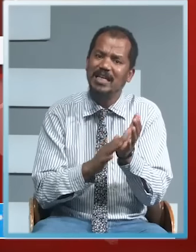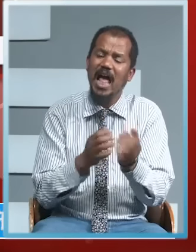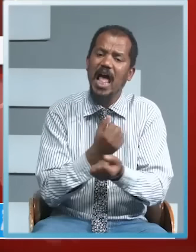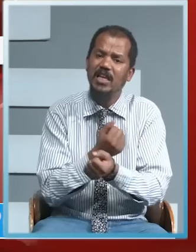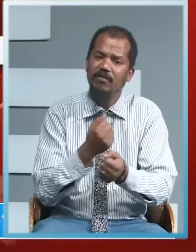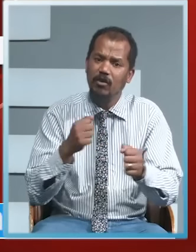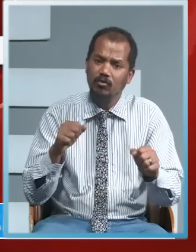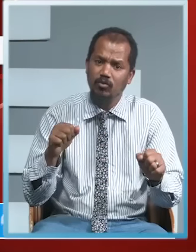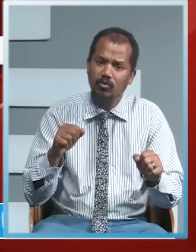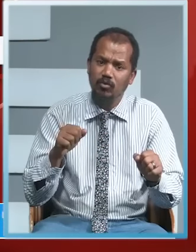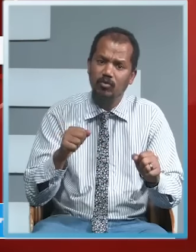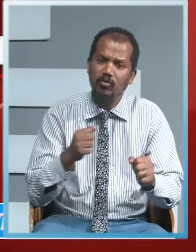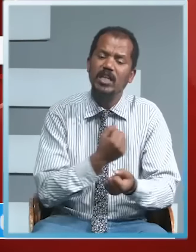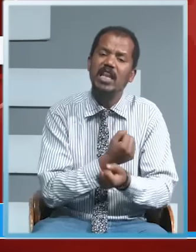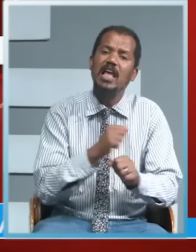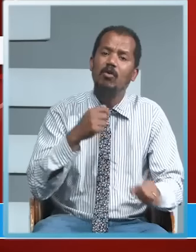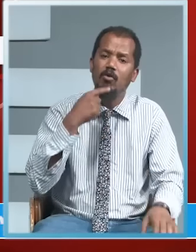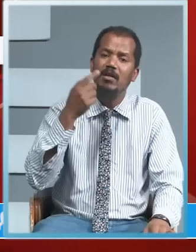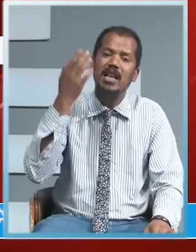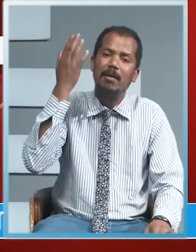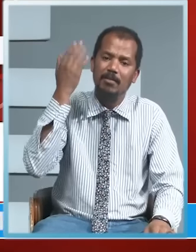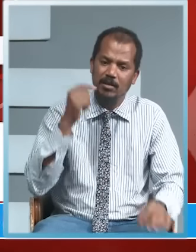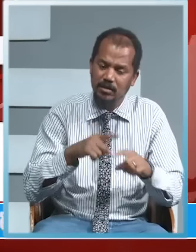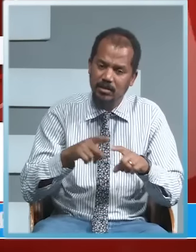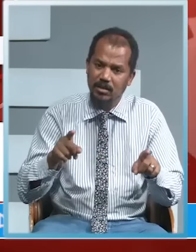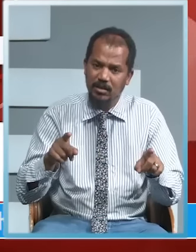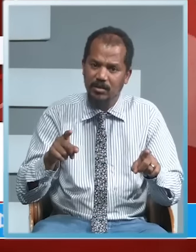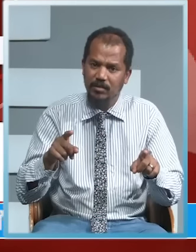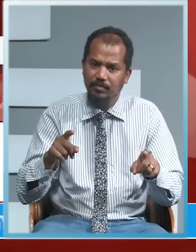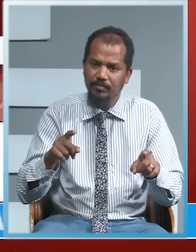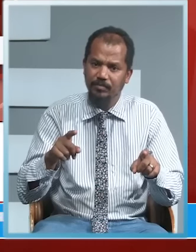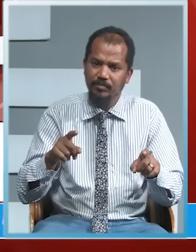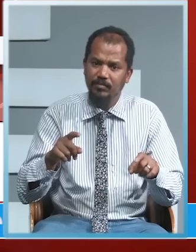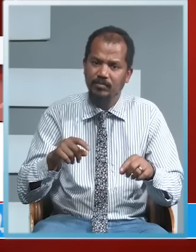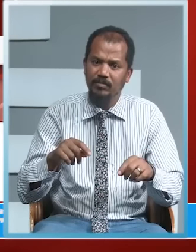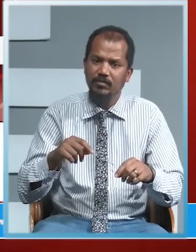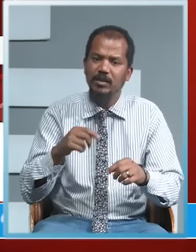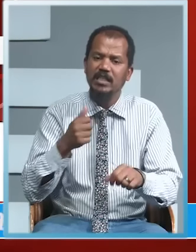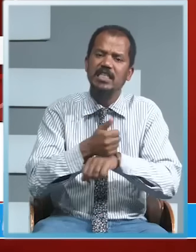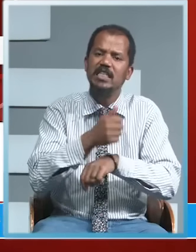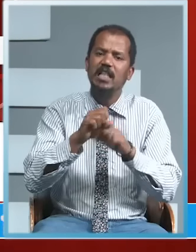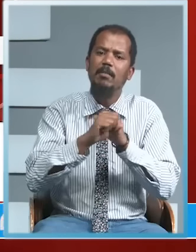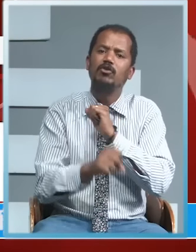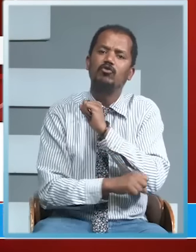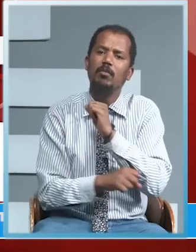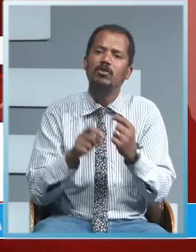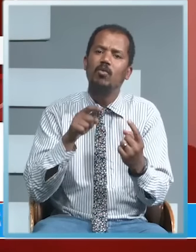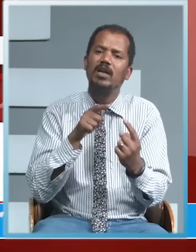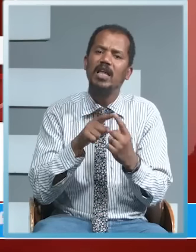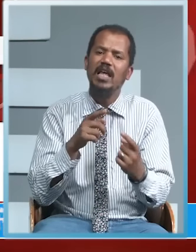እንዲፈቱ እንዲለቀቁ የሚል ነበረ። ክስ ተመሰረተባቸው ደግሞ ወደ